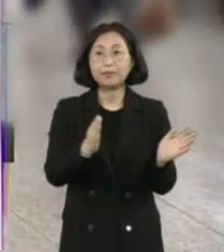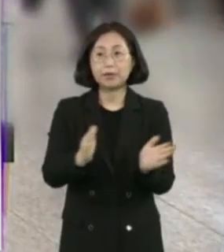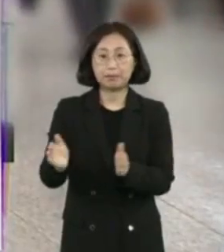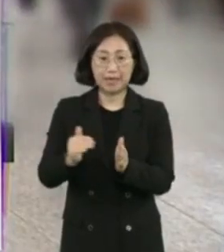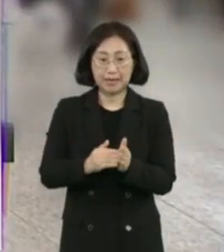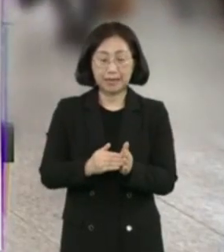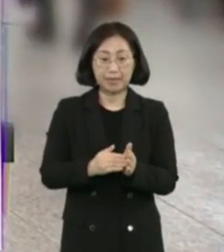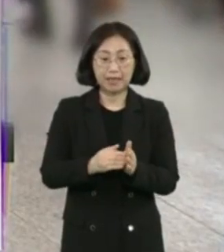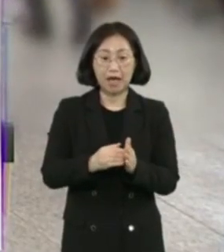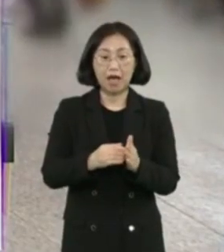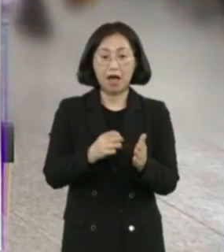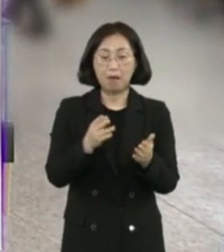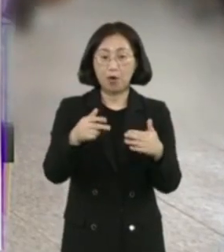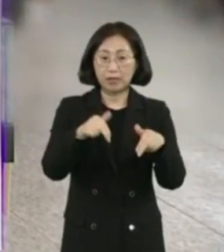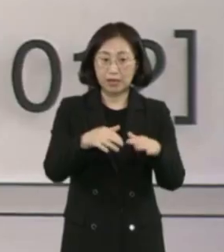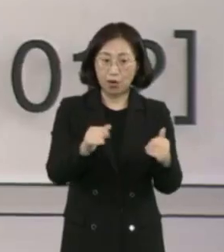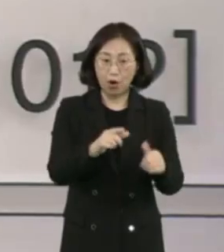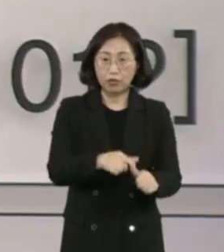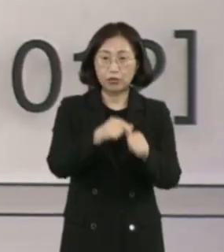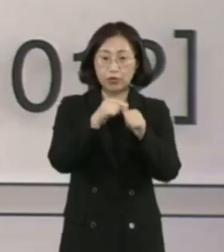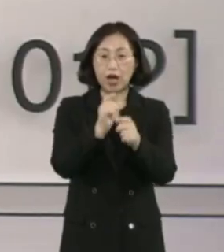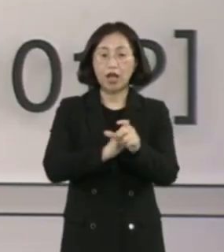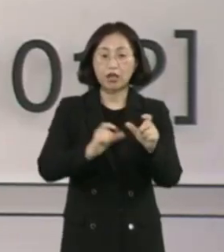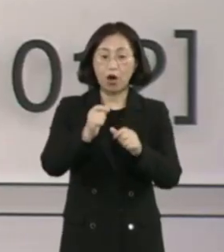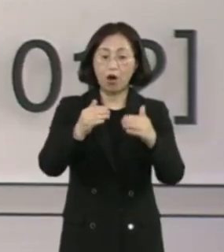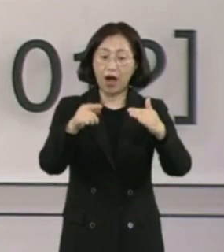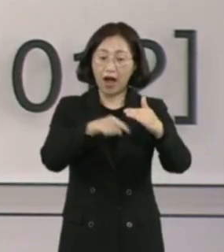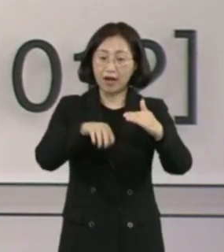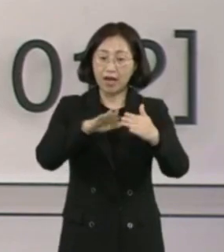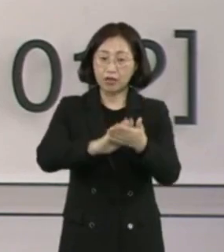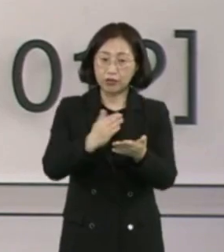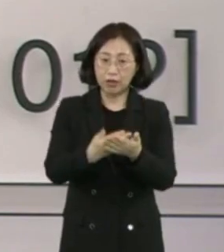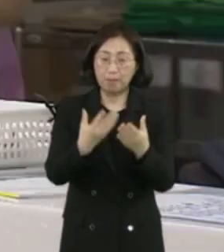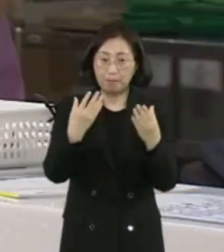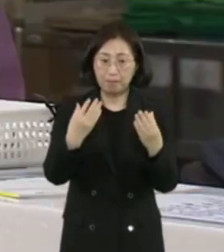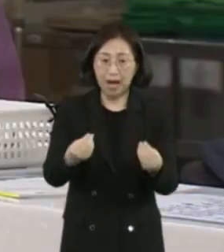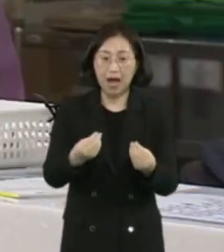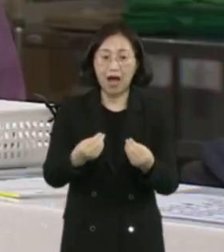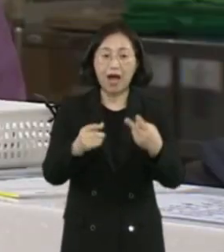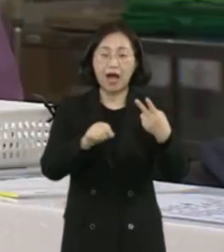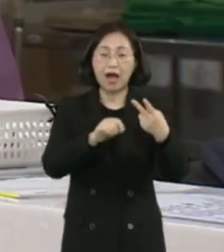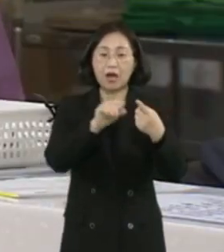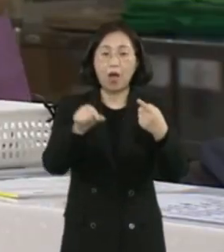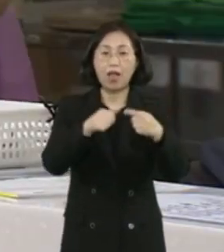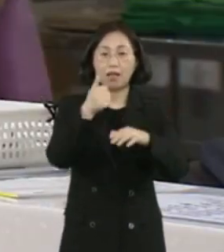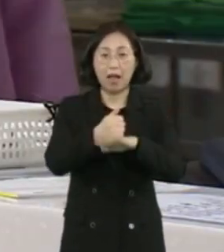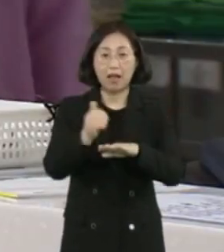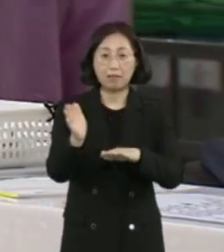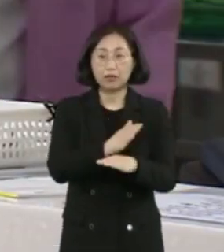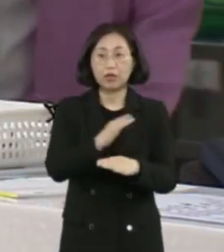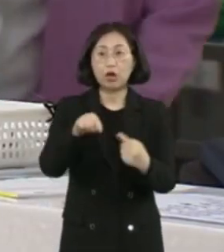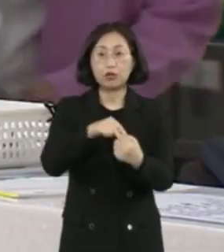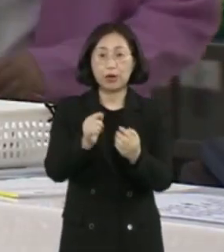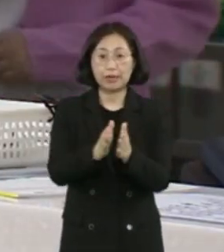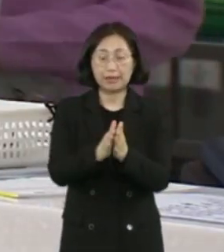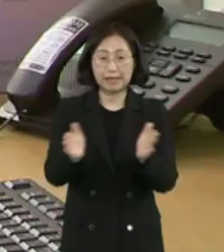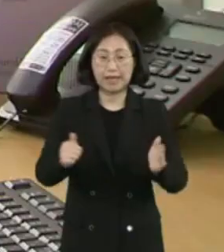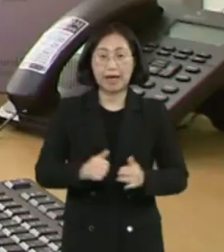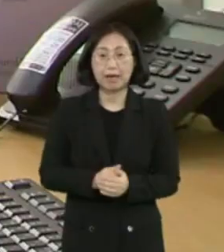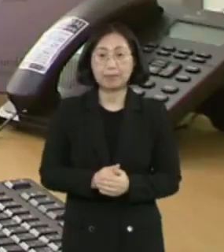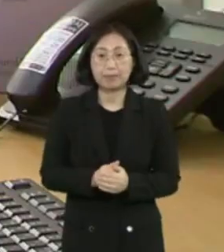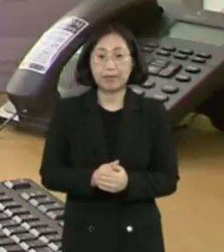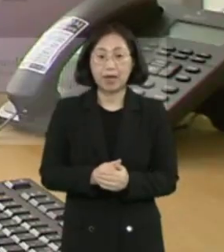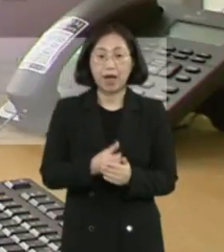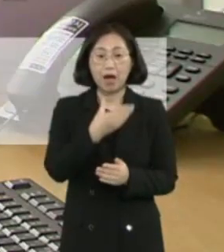이 병원은 의료인력 추가 채용과 시설 공사를 거쳐 이달 말부터 운영에 들어가기로 했습니다. 병원협회와